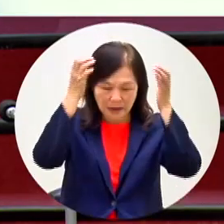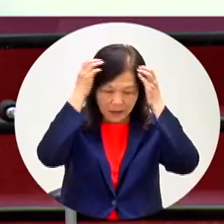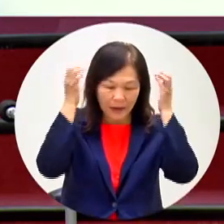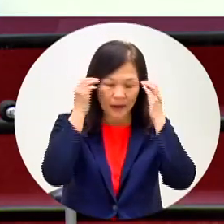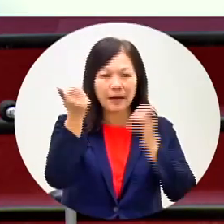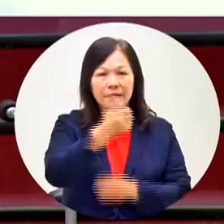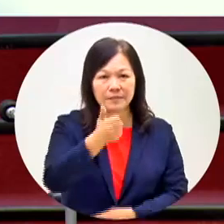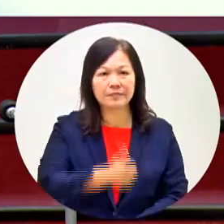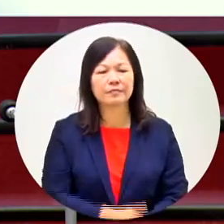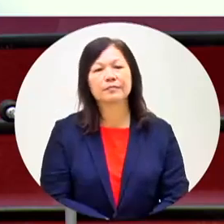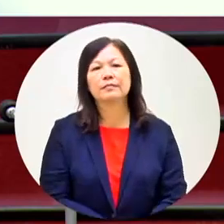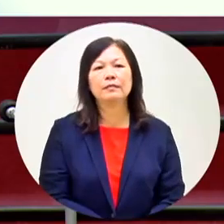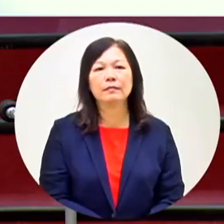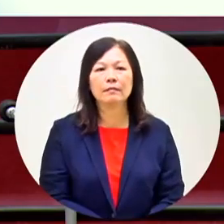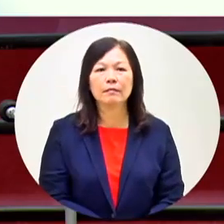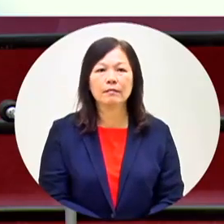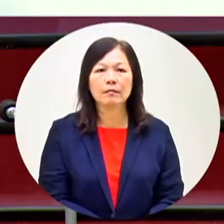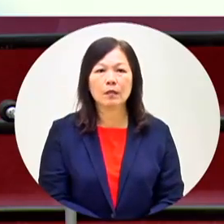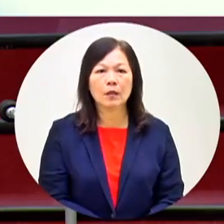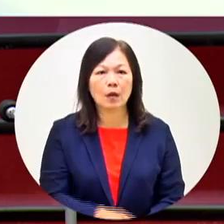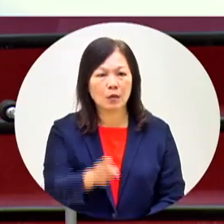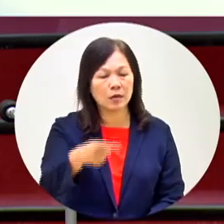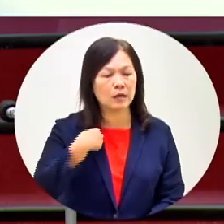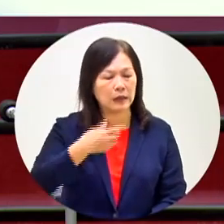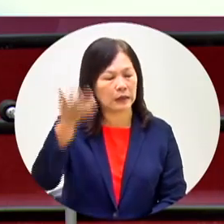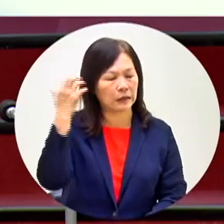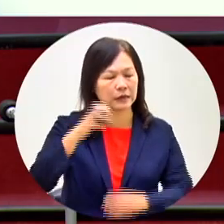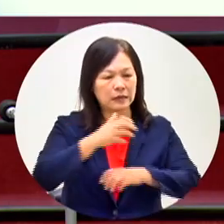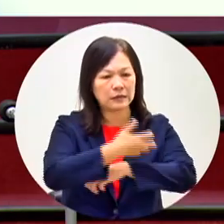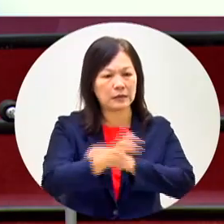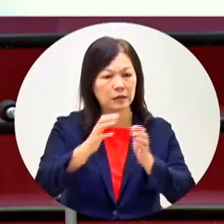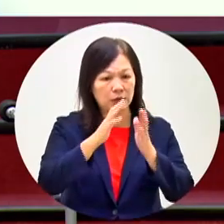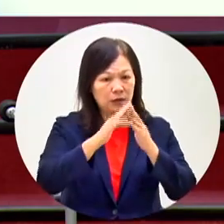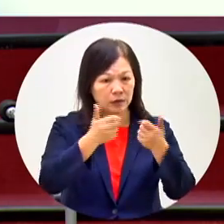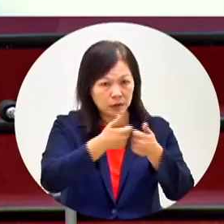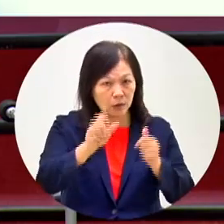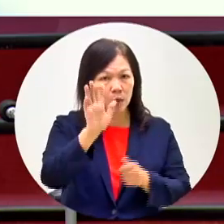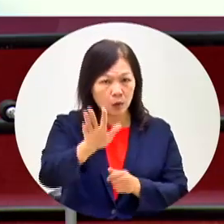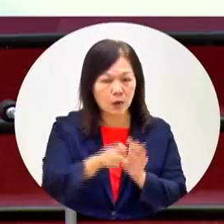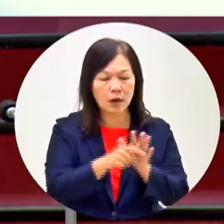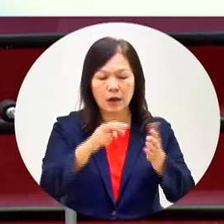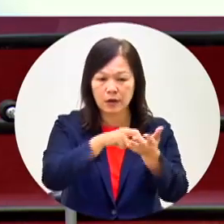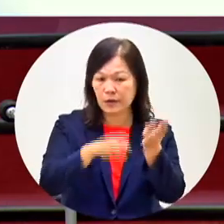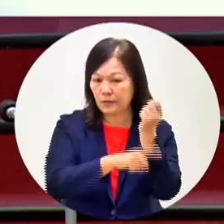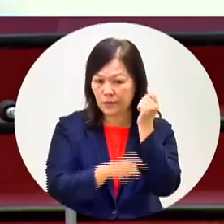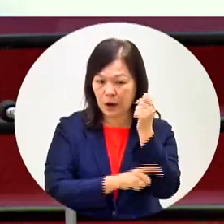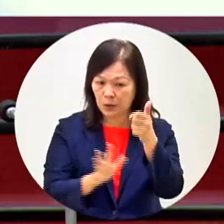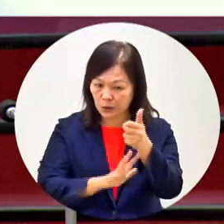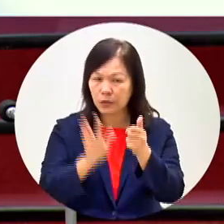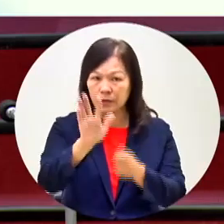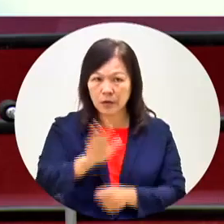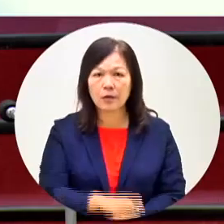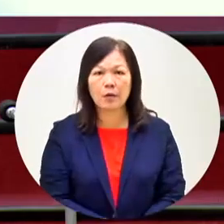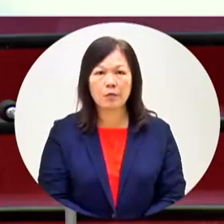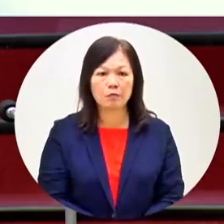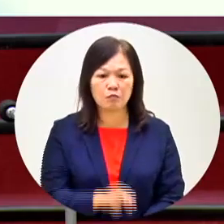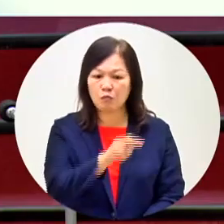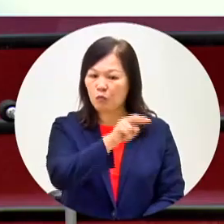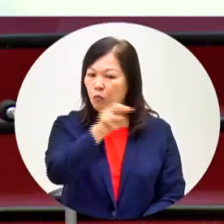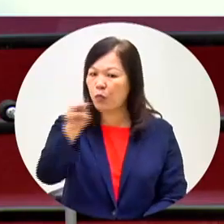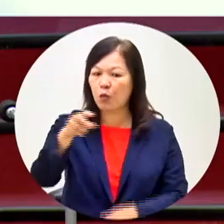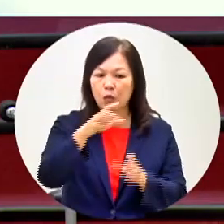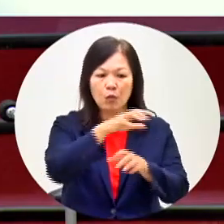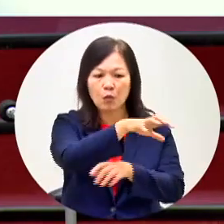你捌做过县议员，嘛捌做过立法委员，你看这个场面，这个状况，应